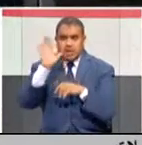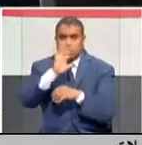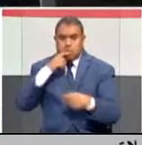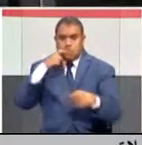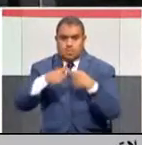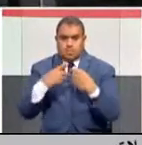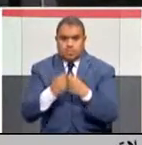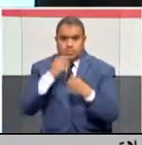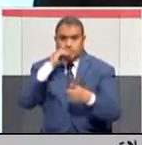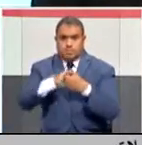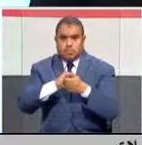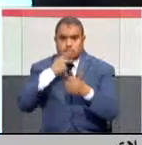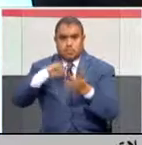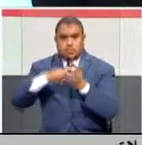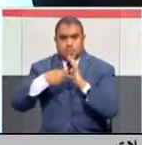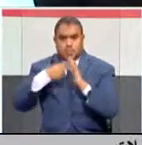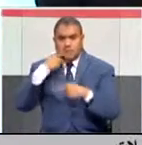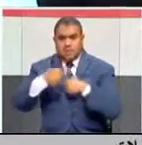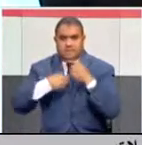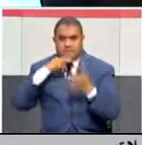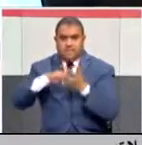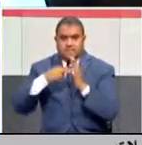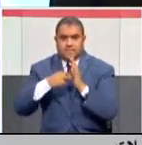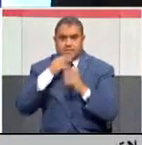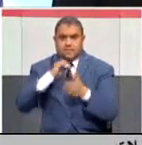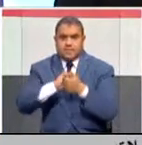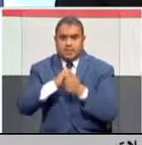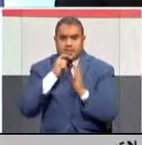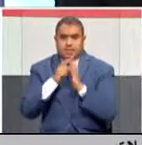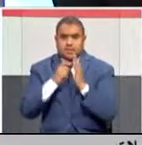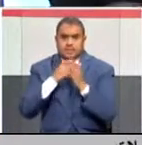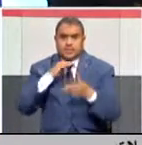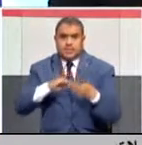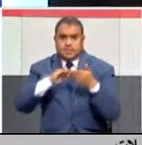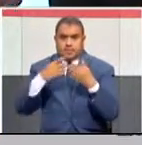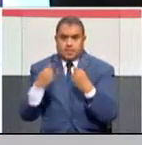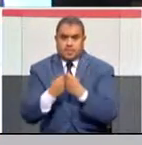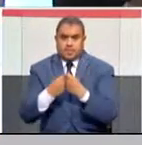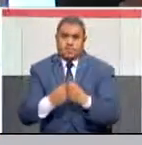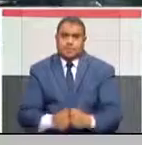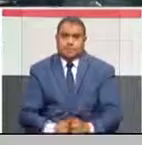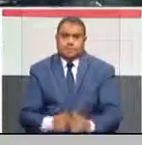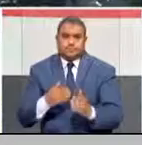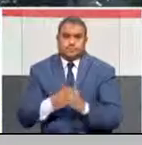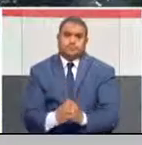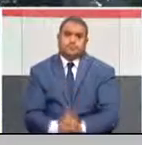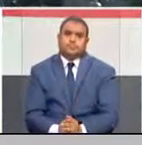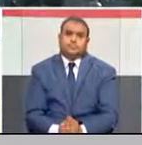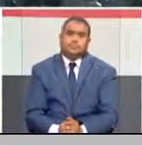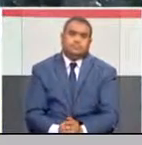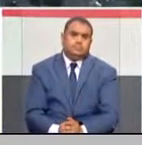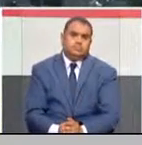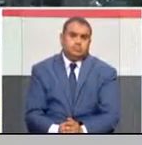الشراكة ساعدت في التغلب على التحديات المشتركة لتعزيز التبادل التجاري والاقتصادي بين البلدين.